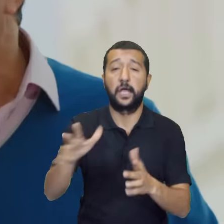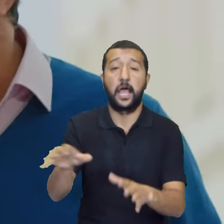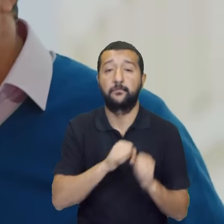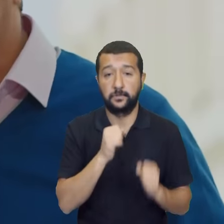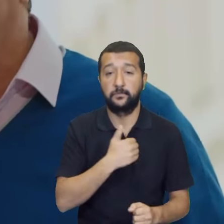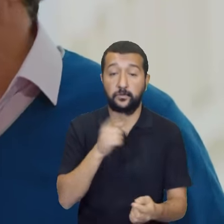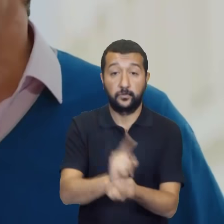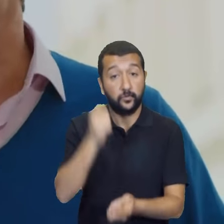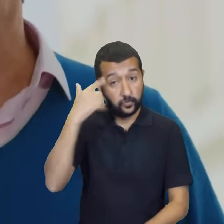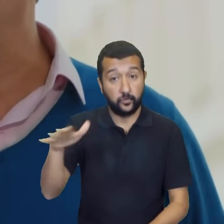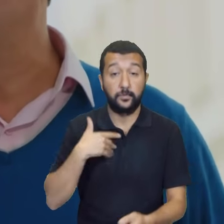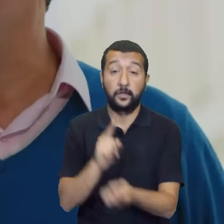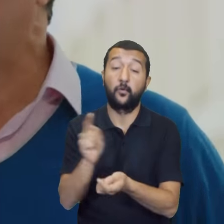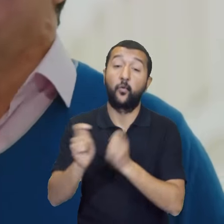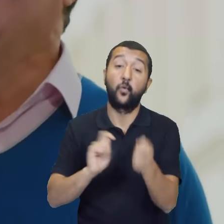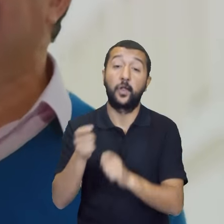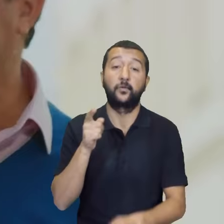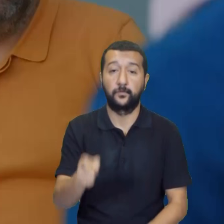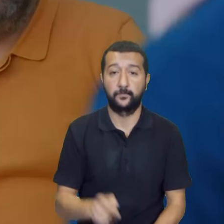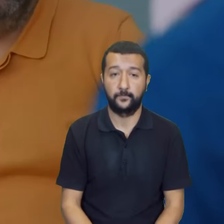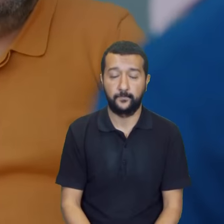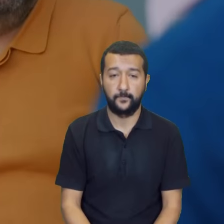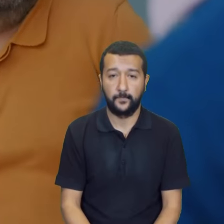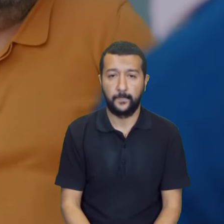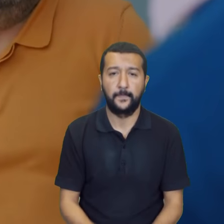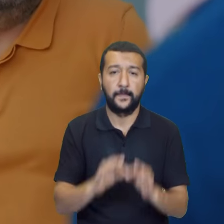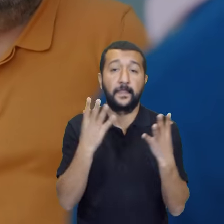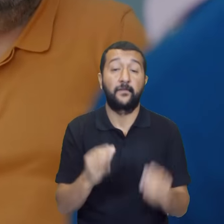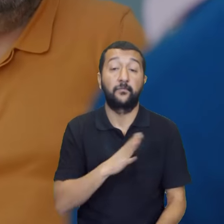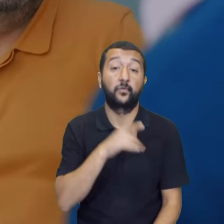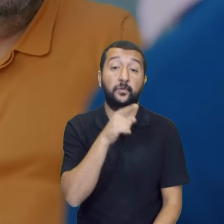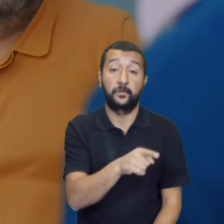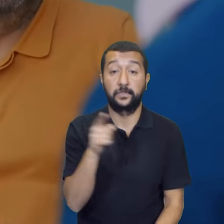götürmüş. Bizimki şokta. Ben de onu kullanıyorum bu ara. Ne var bunda